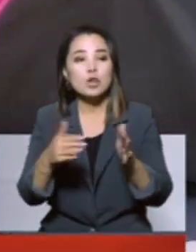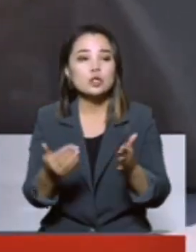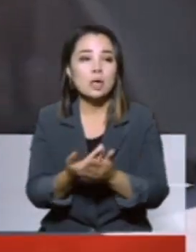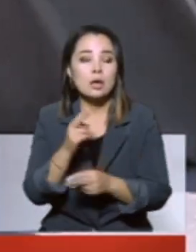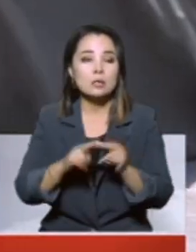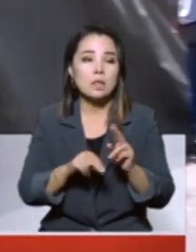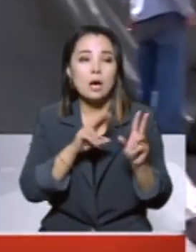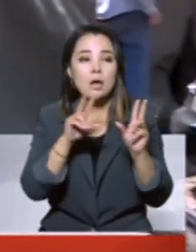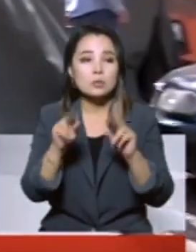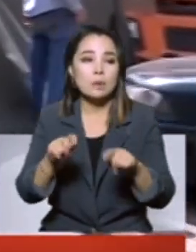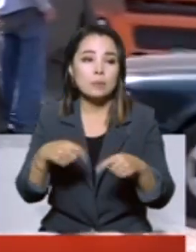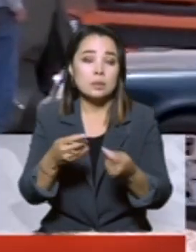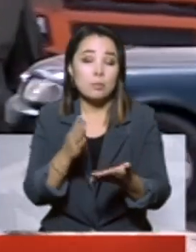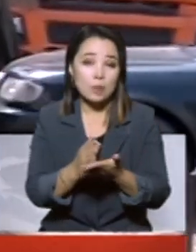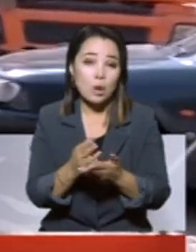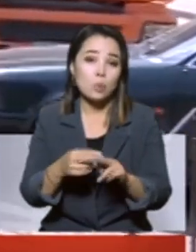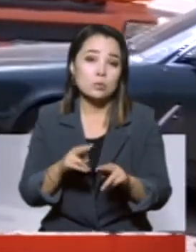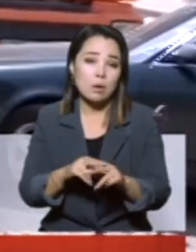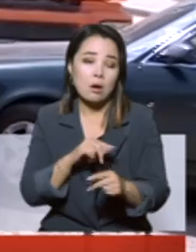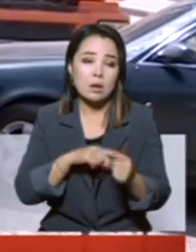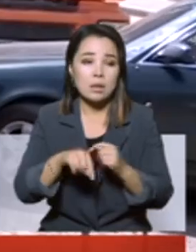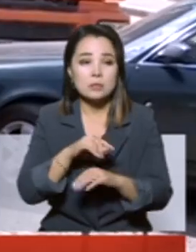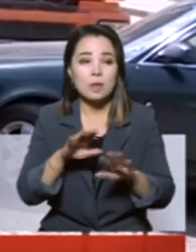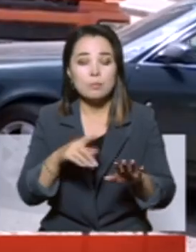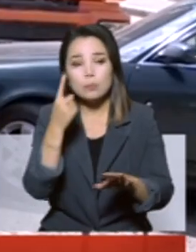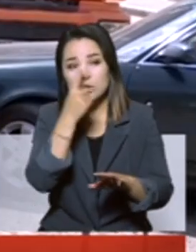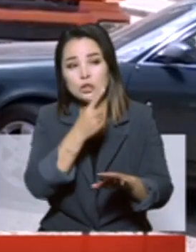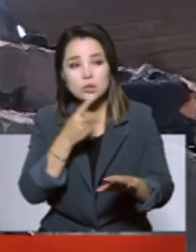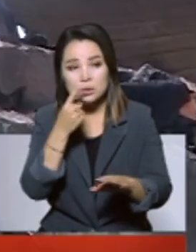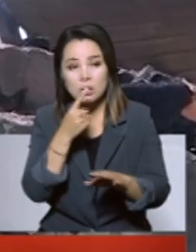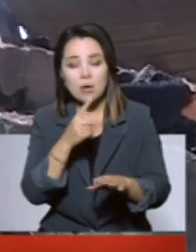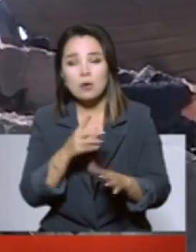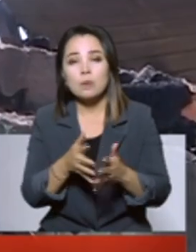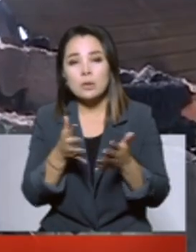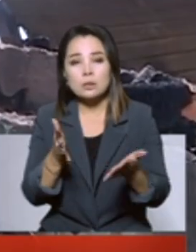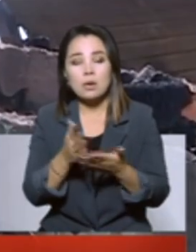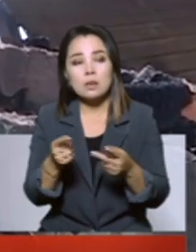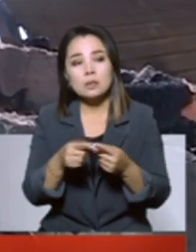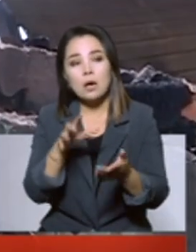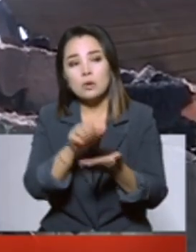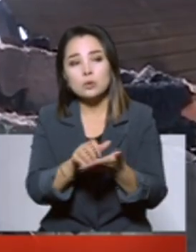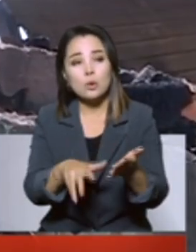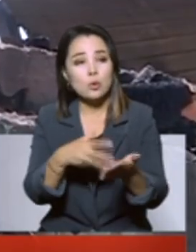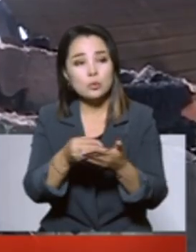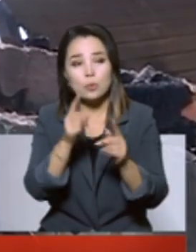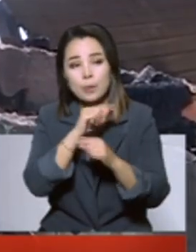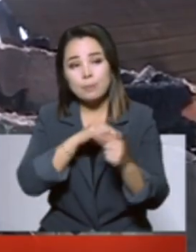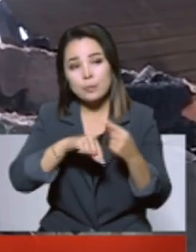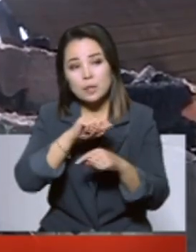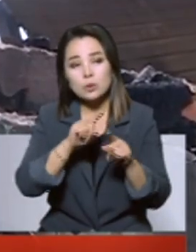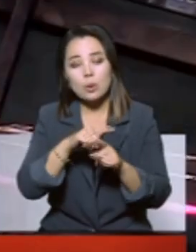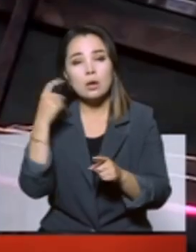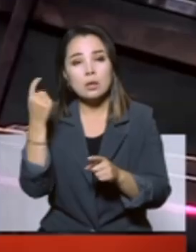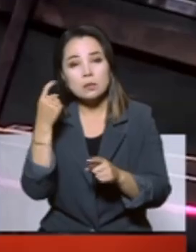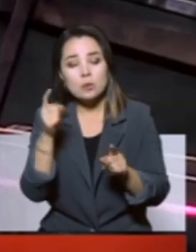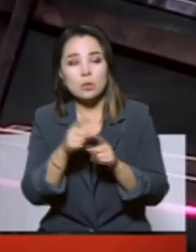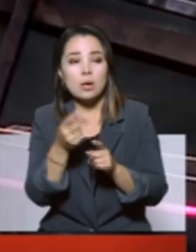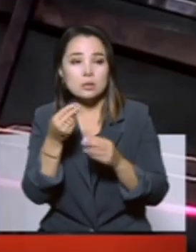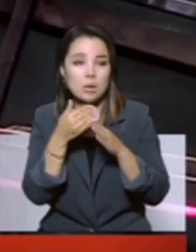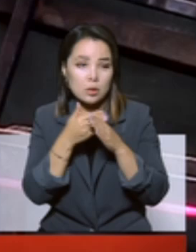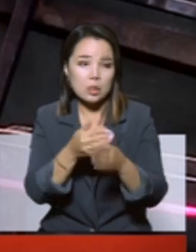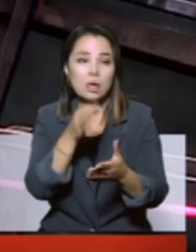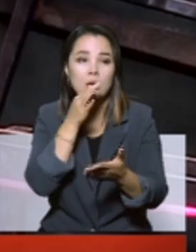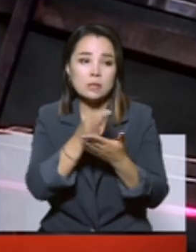жаңасын салып береміз деп уәде етті. Сондай кәсіпкерлер бір жылдан артық жалға алу құнын төлемейді. Сондай бизнес иелеріне қаржылайда көмектесеміз